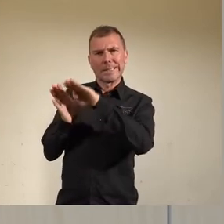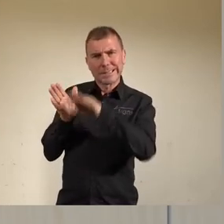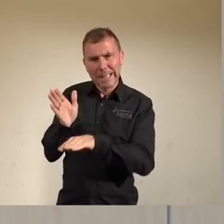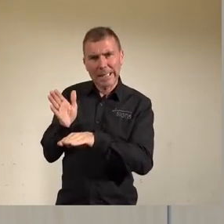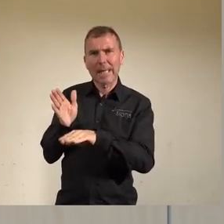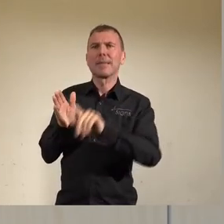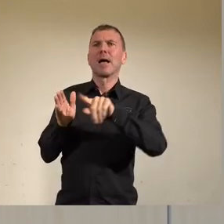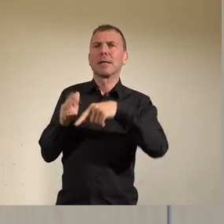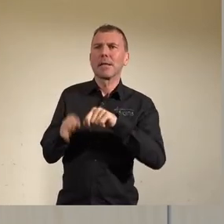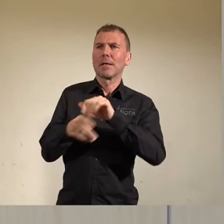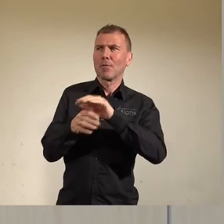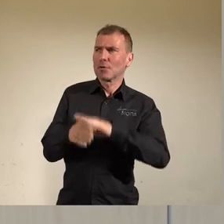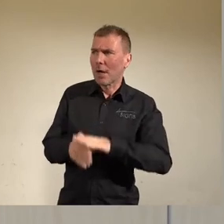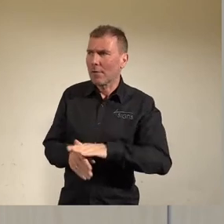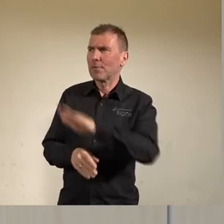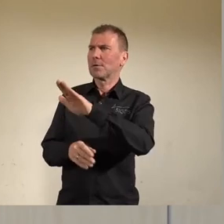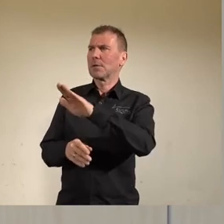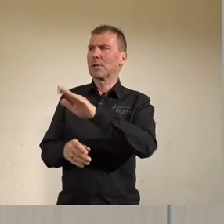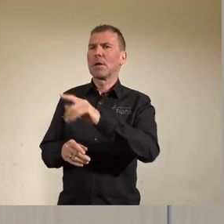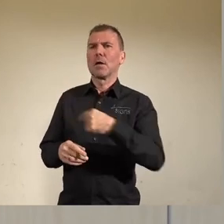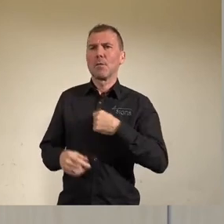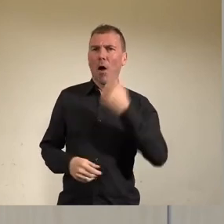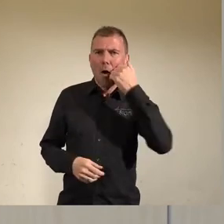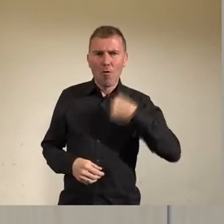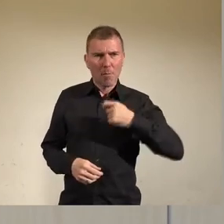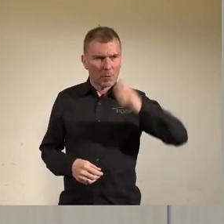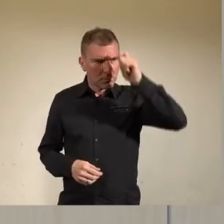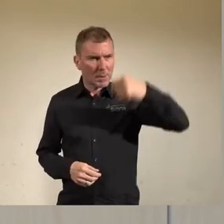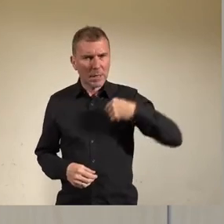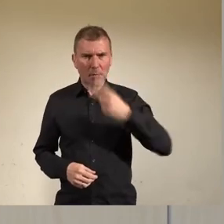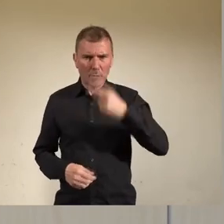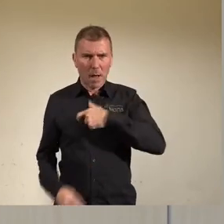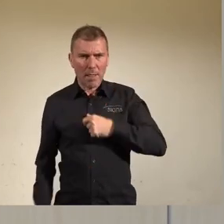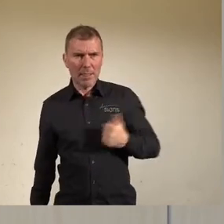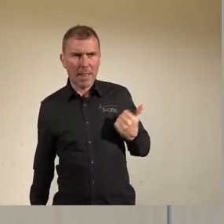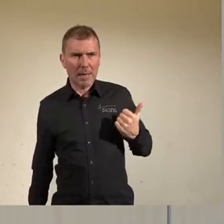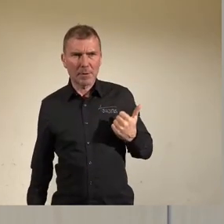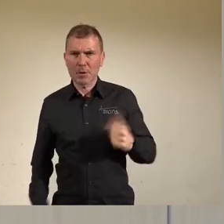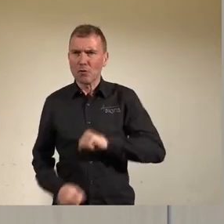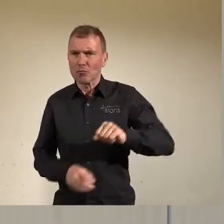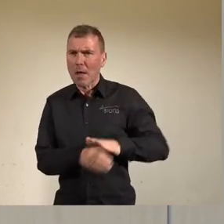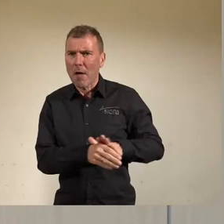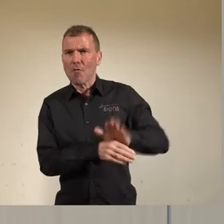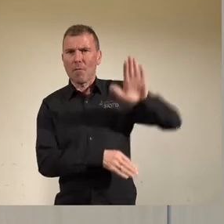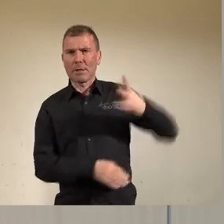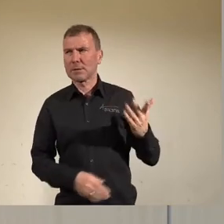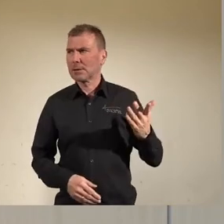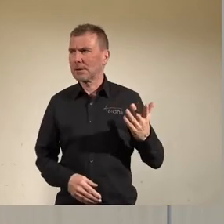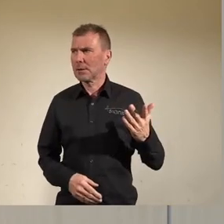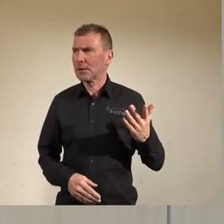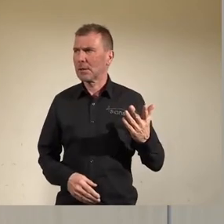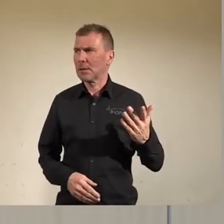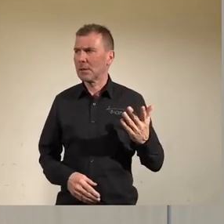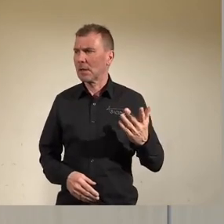dann geht es voran mit der Wirtschaft und wir loben uns immer so in Dresden, aber gucken wir doch nach Leipzig, da geht es ja viel schneller voran. Und was er uns dann